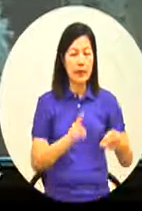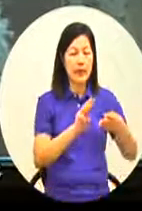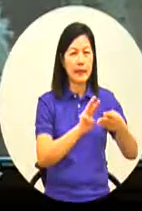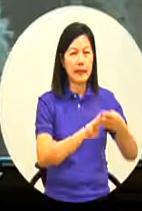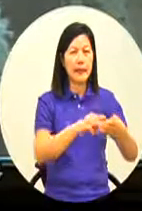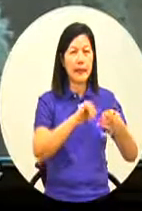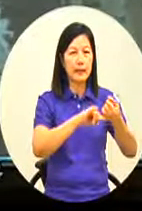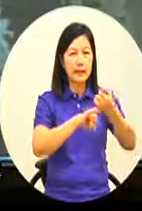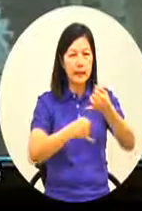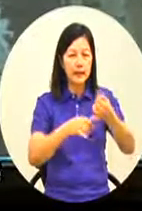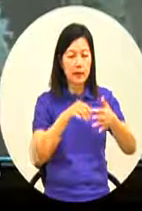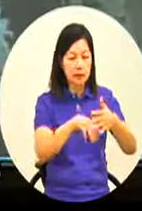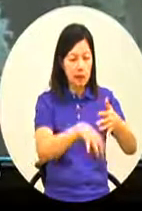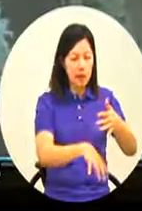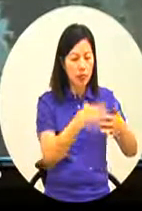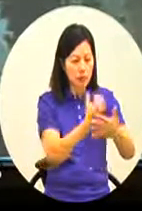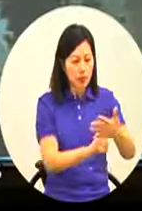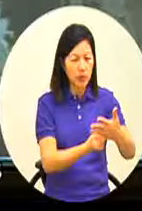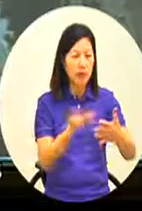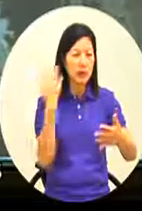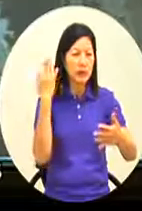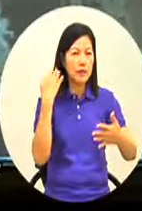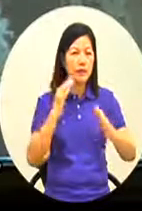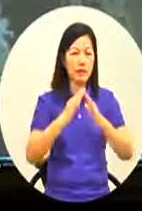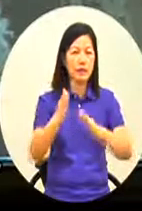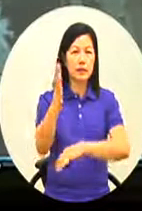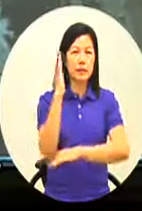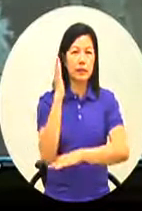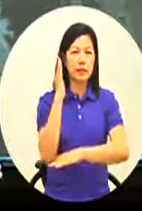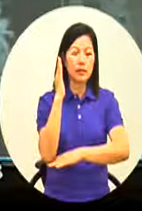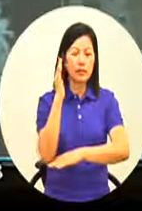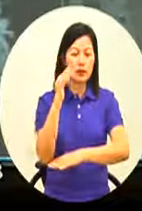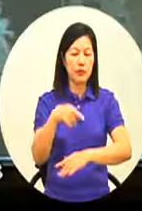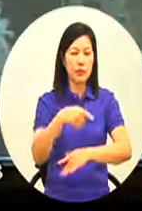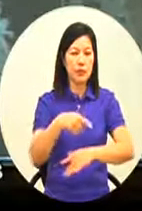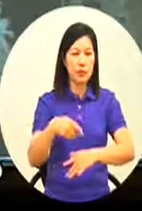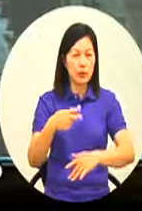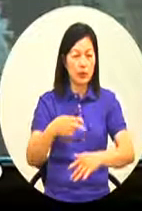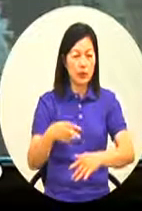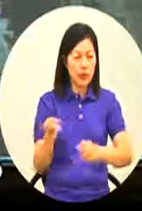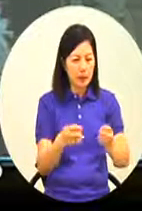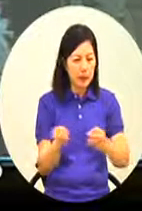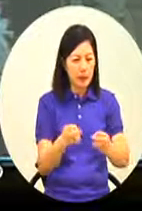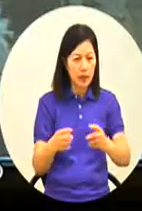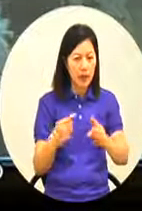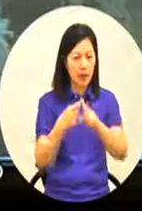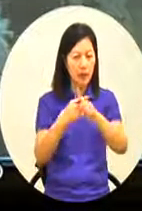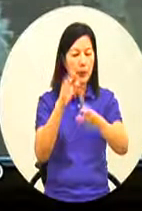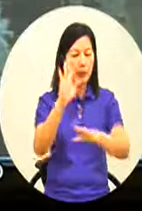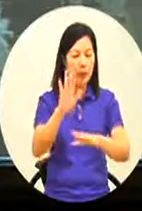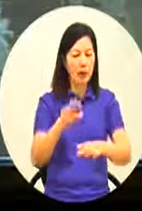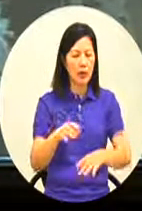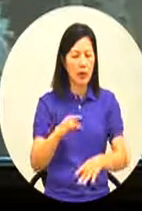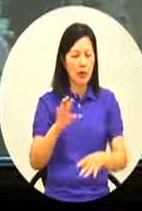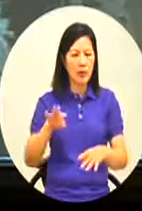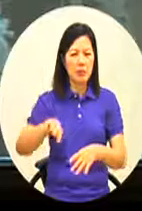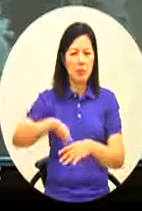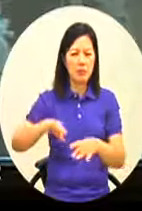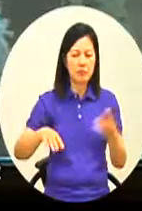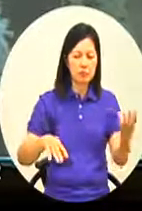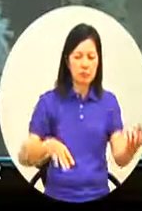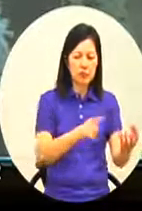下来，也是当初市政府在市府里面也有一番的辩论，因为有人主张要拆除，有人主张要